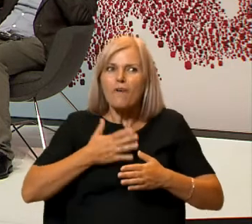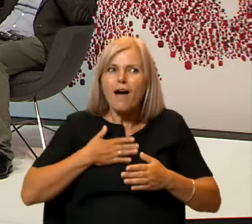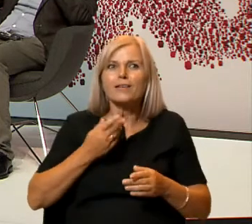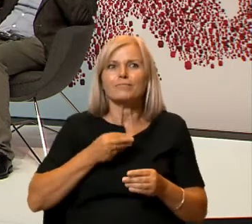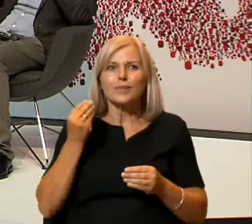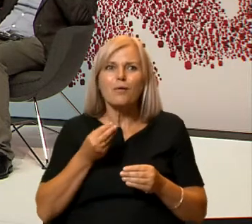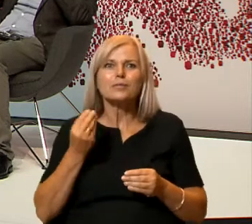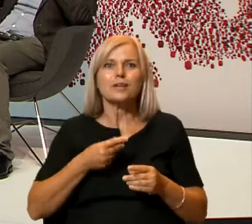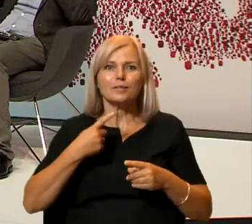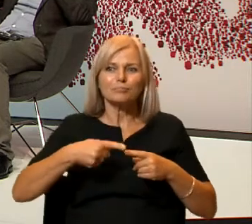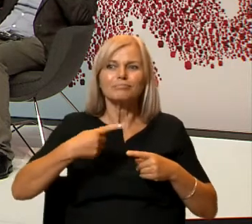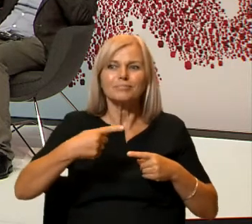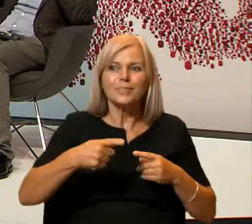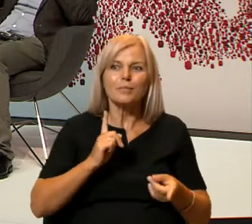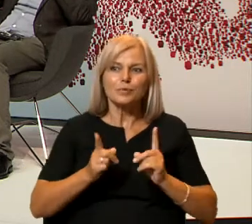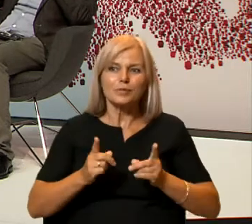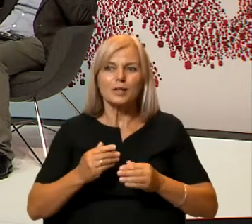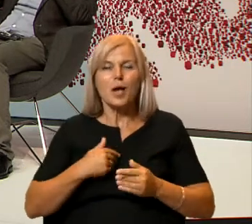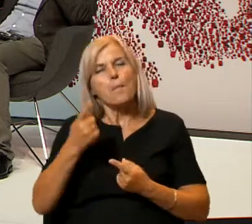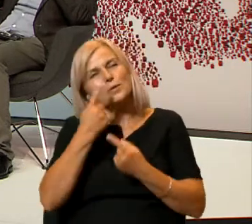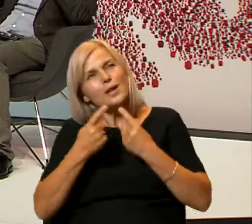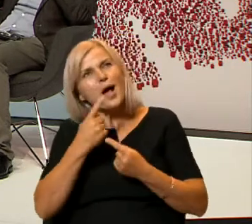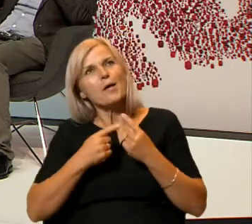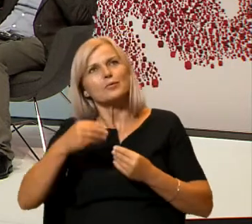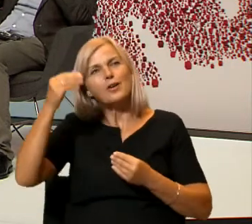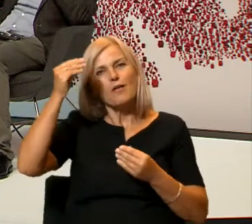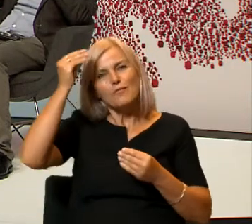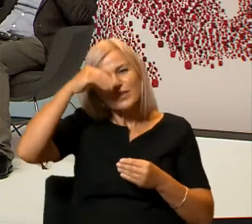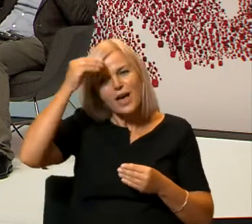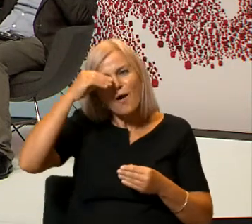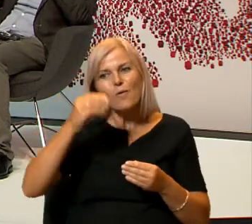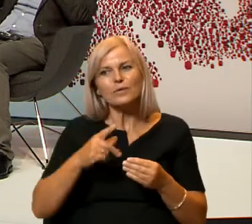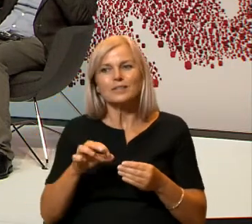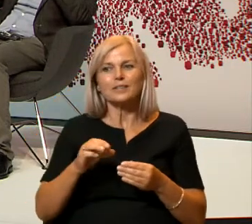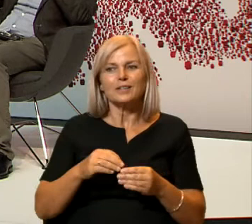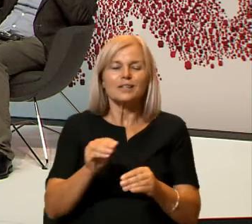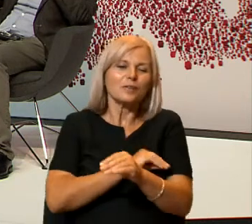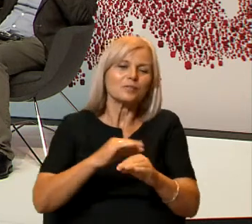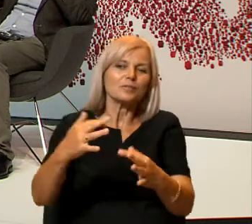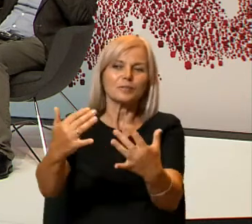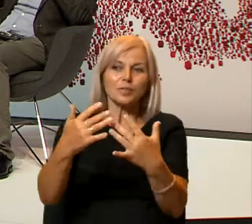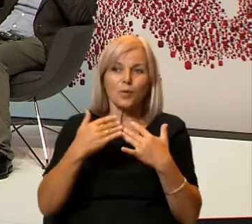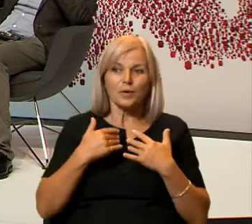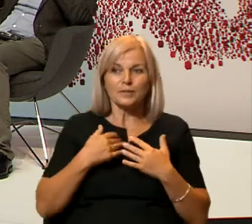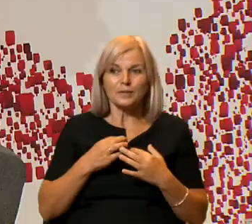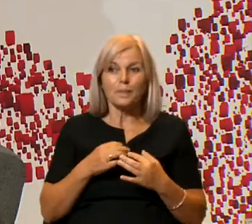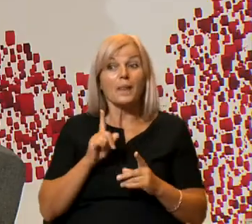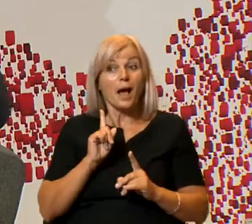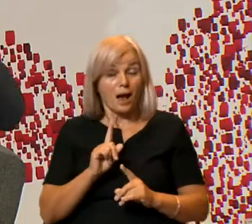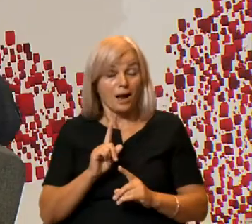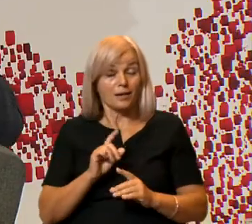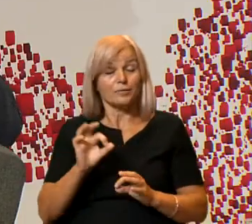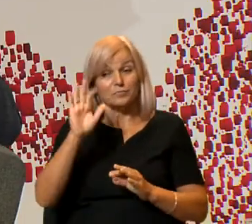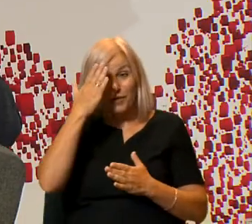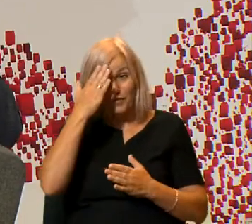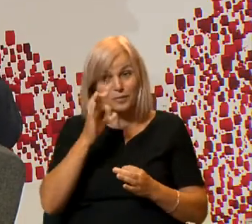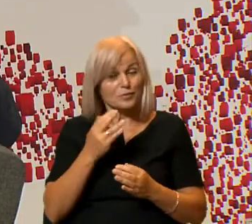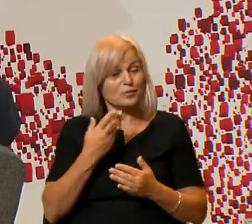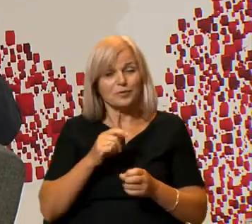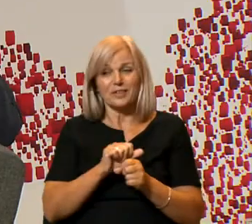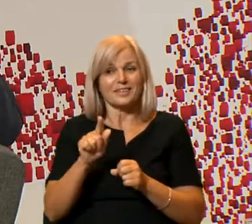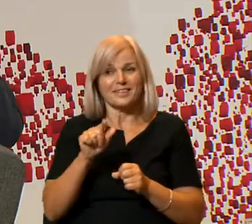że zajmowanie się w nauce przyspieszeniem może być też takim autoterapeutycznym przedsięwzięciem, ale okazuje się, że niestety nie